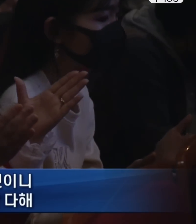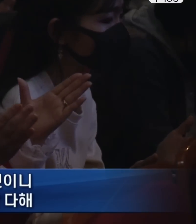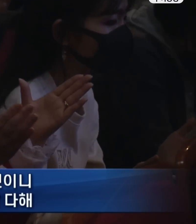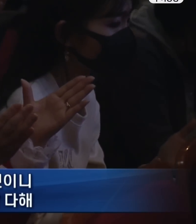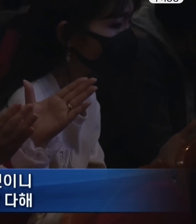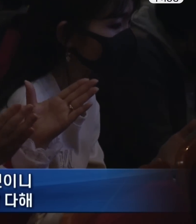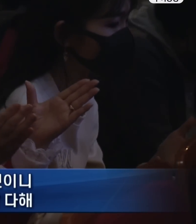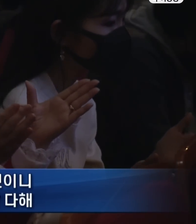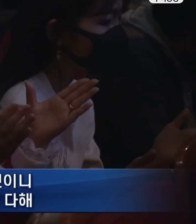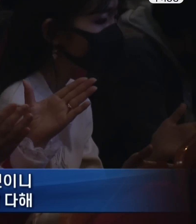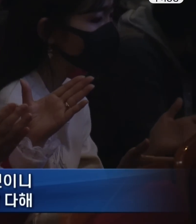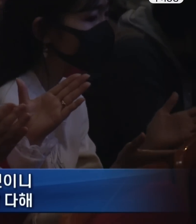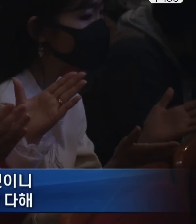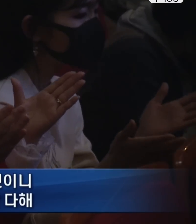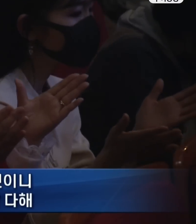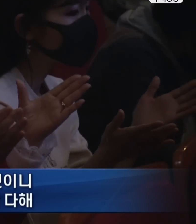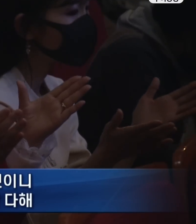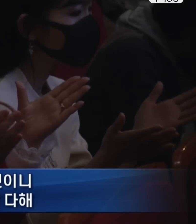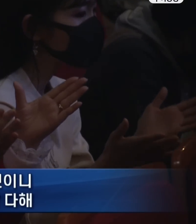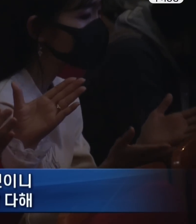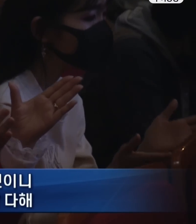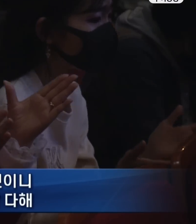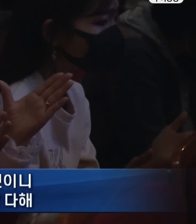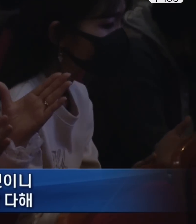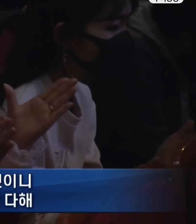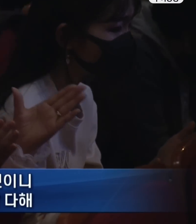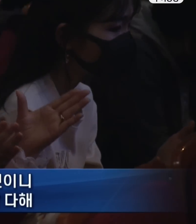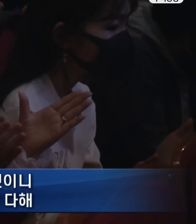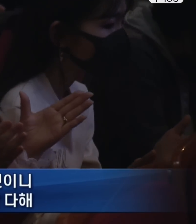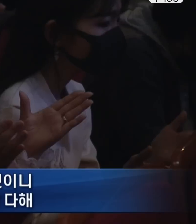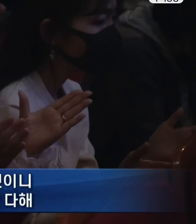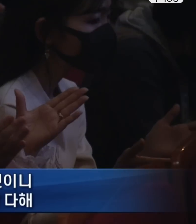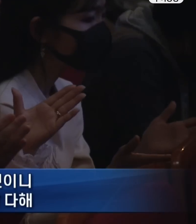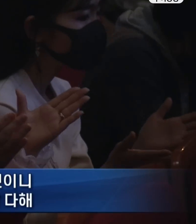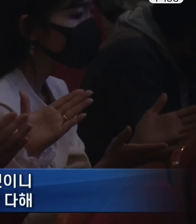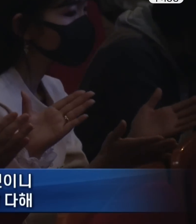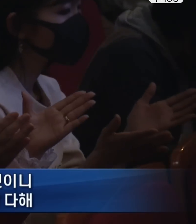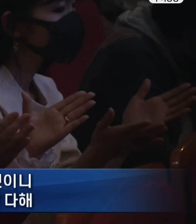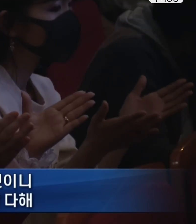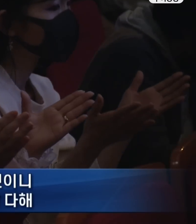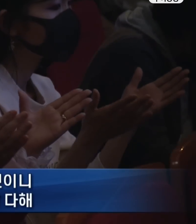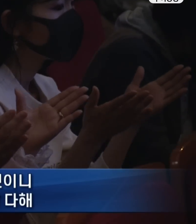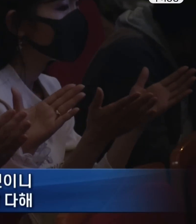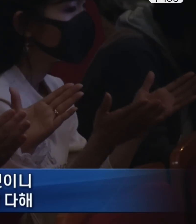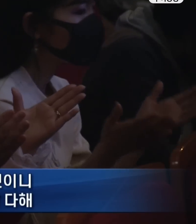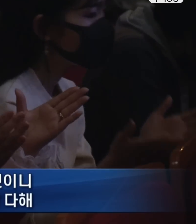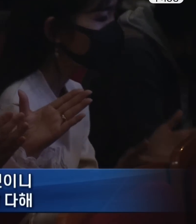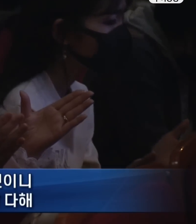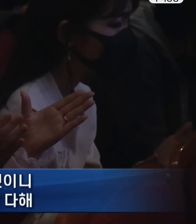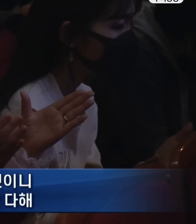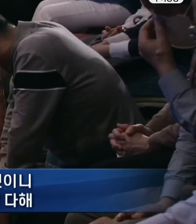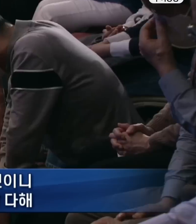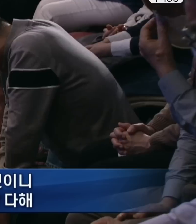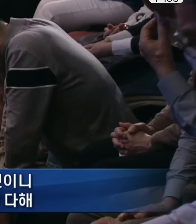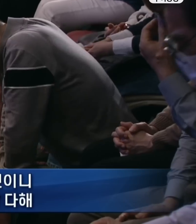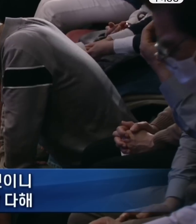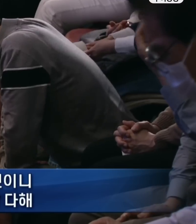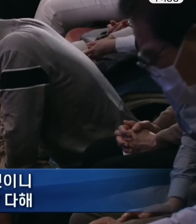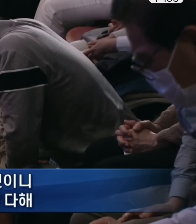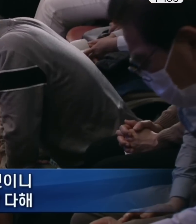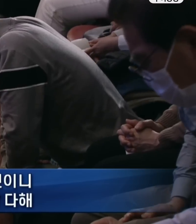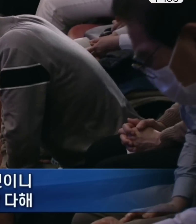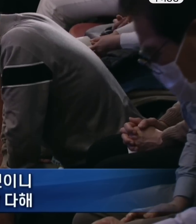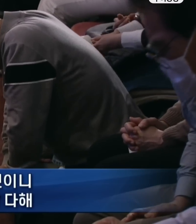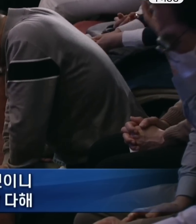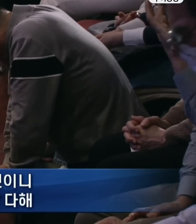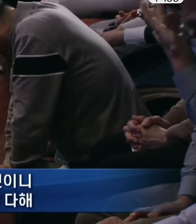하나님, 우리의 인생 가운데는 정말 이해할 수 없는 일들이 있습니다. 왜 이런 일이 내게 일어나야 하는지, 왜